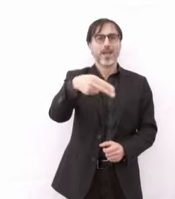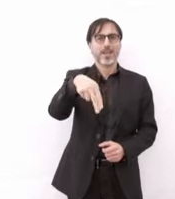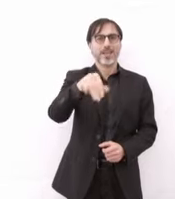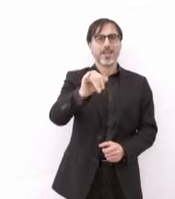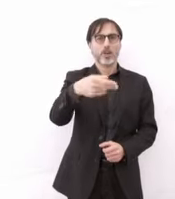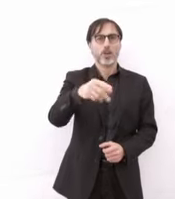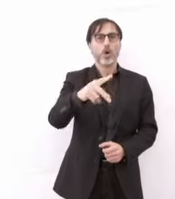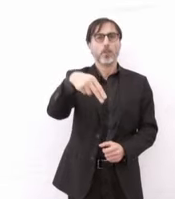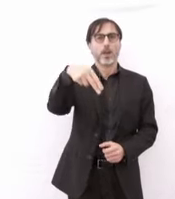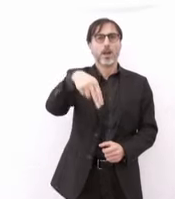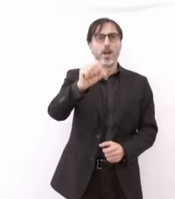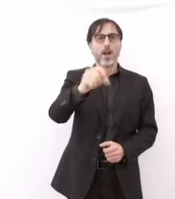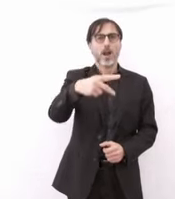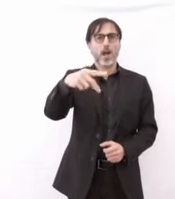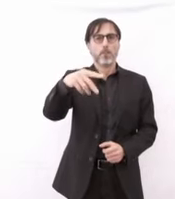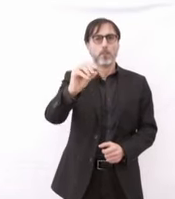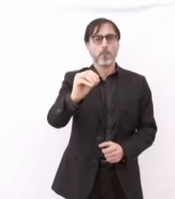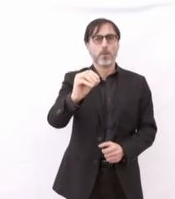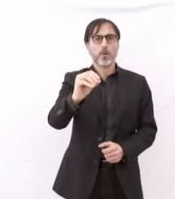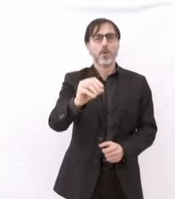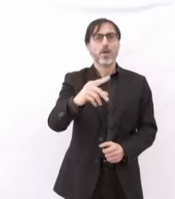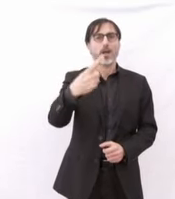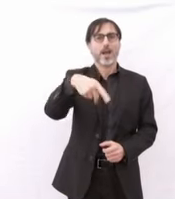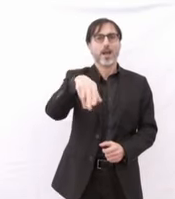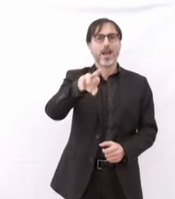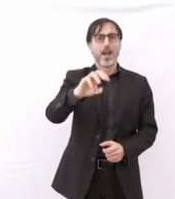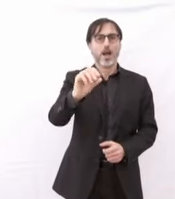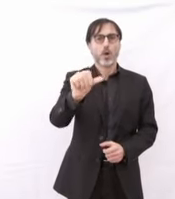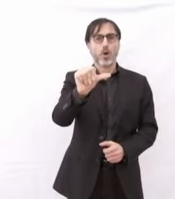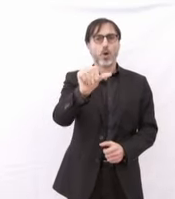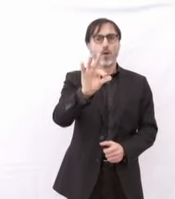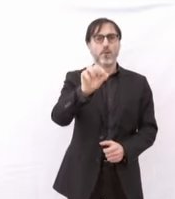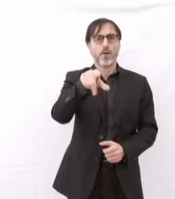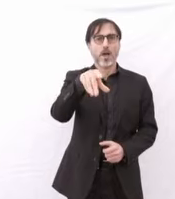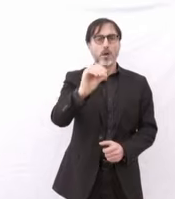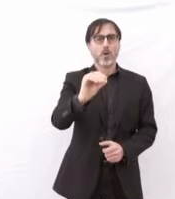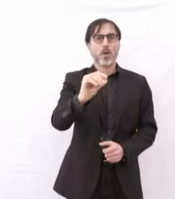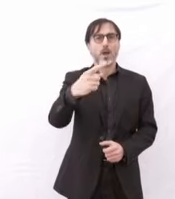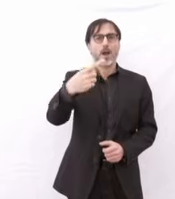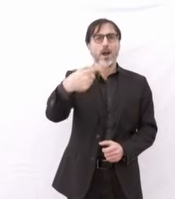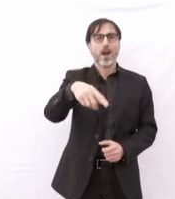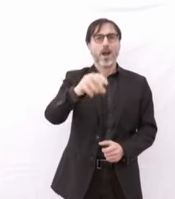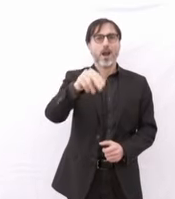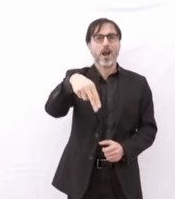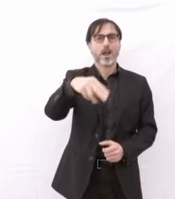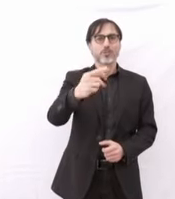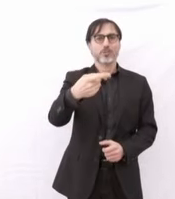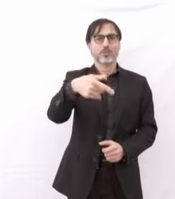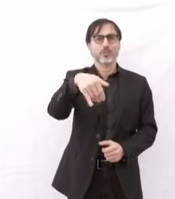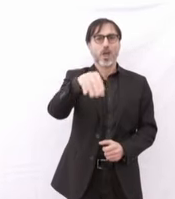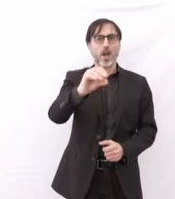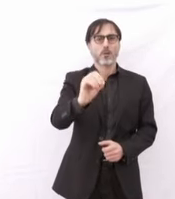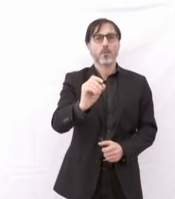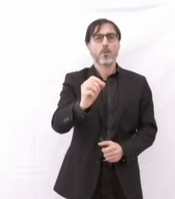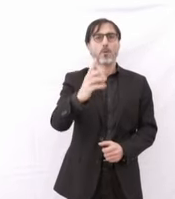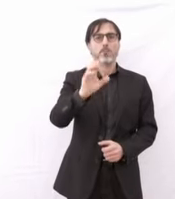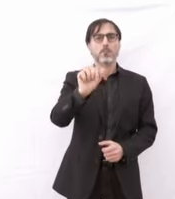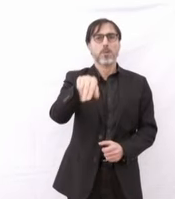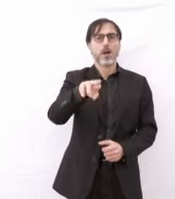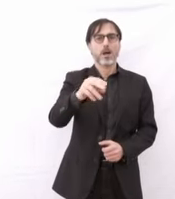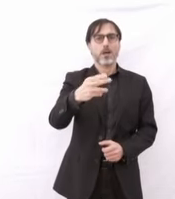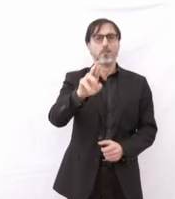Nappo, Lea Garofalo, Antonio Ganciano, Salvatore Barbaro,